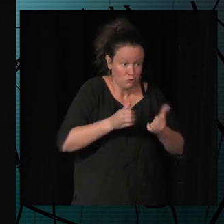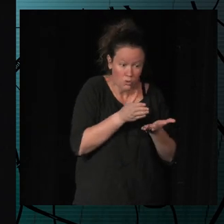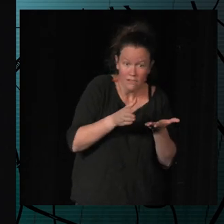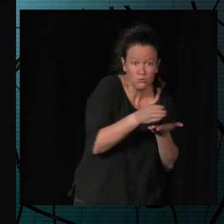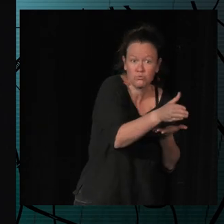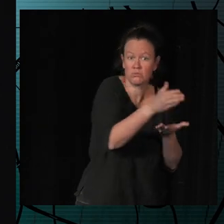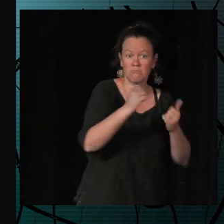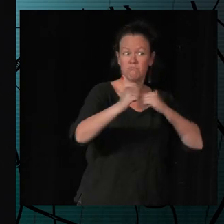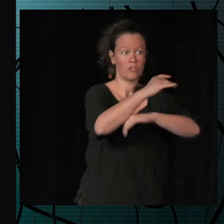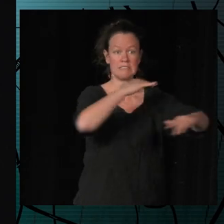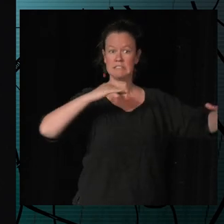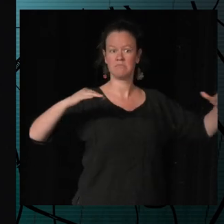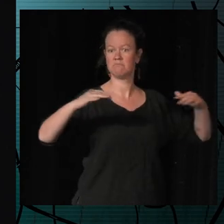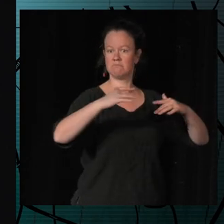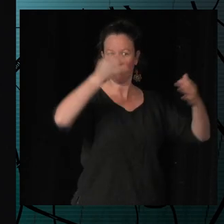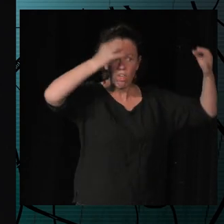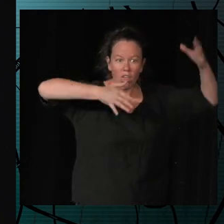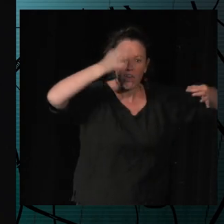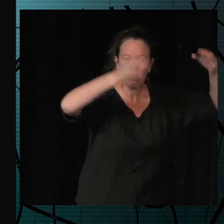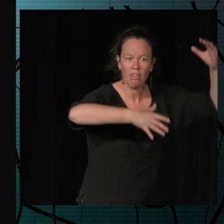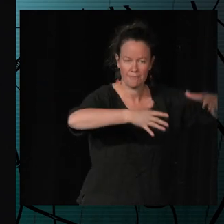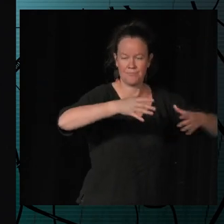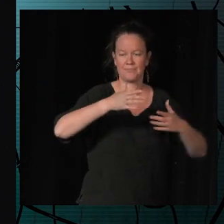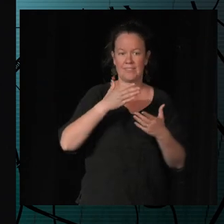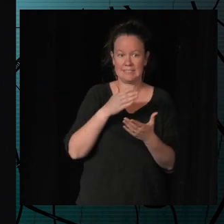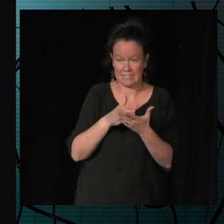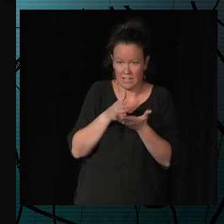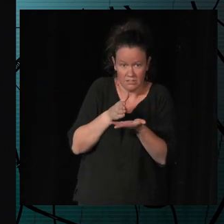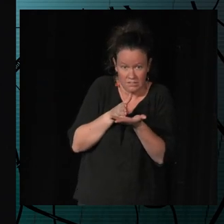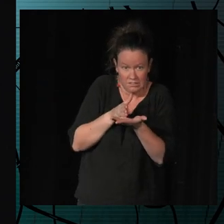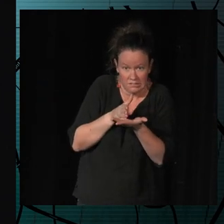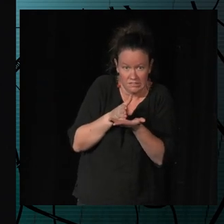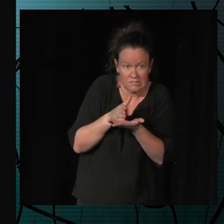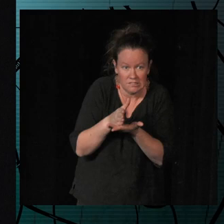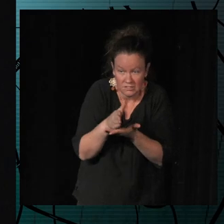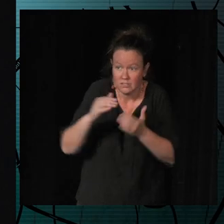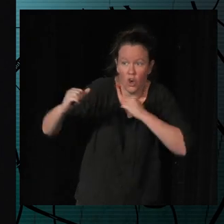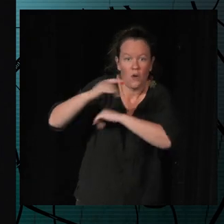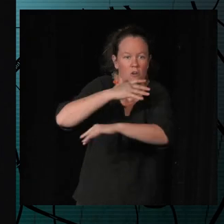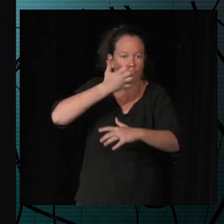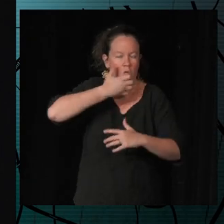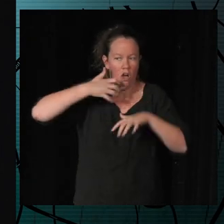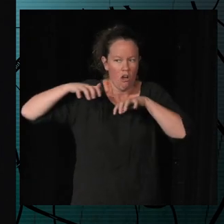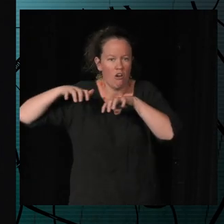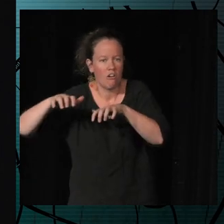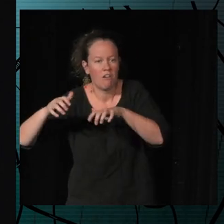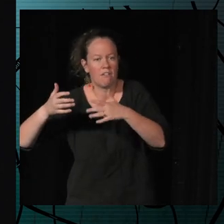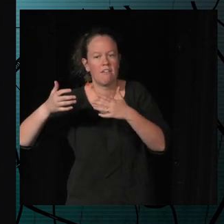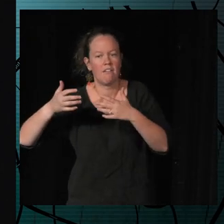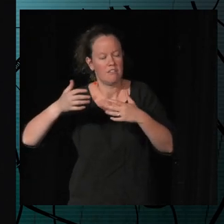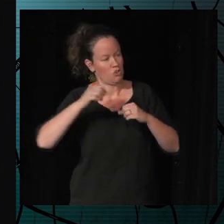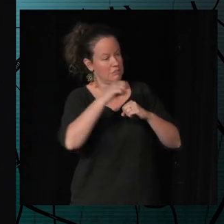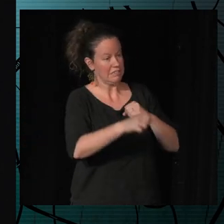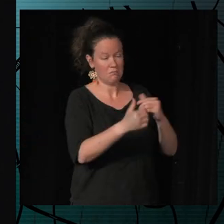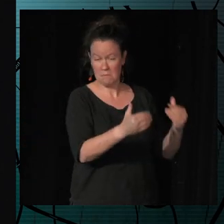ce ce ce ce sorte de vampirisme comme ça dans l'horreur ça ça a permis de renouveler en tout cas d'ammer quelque chose à un